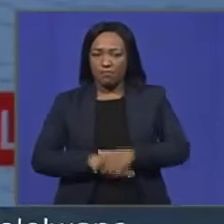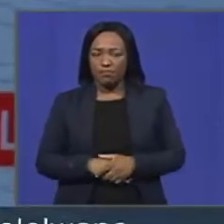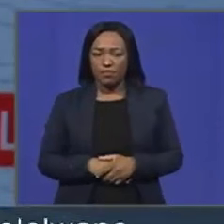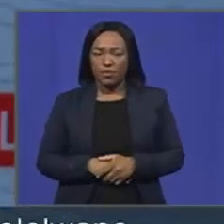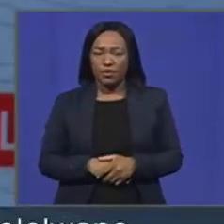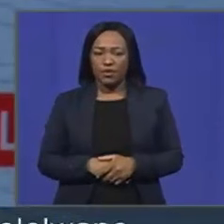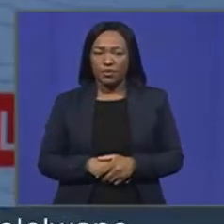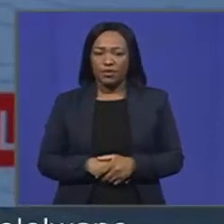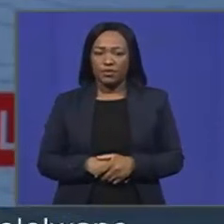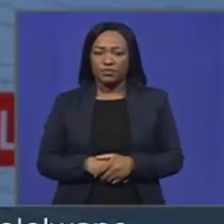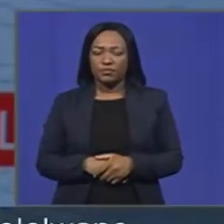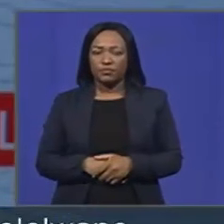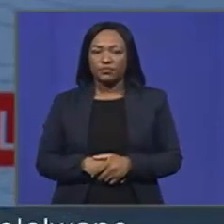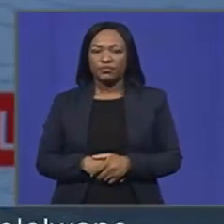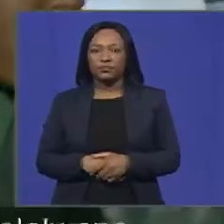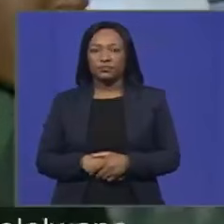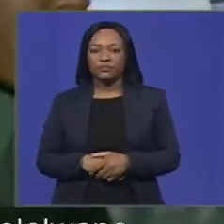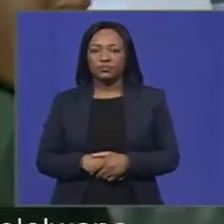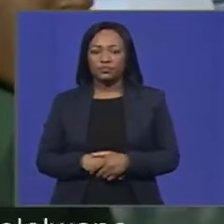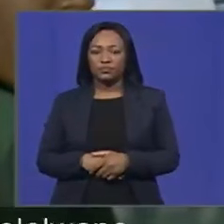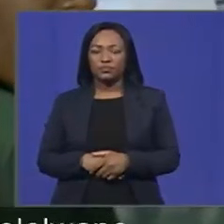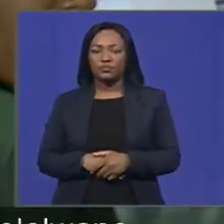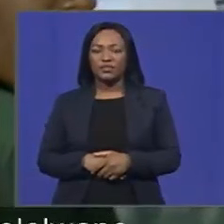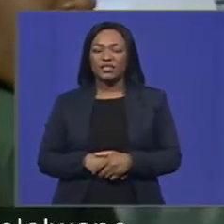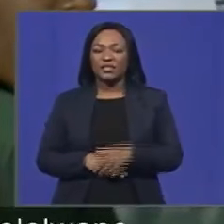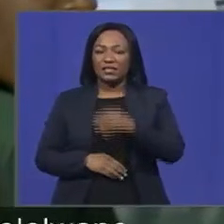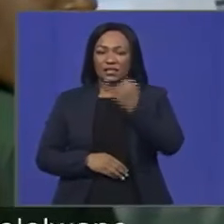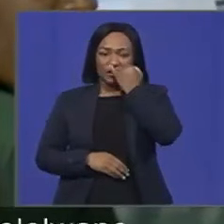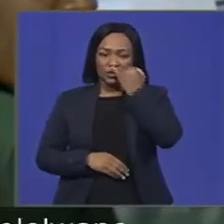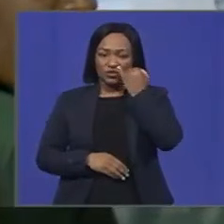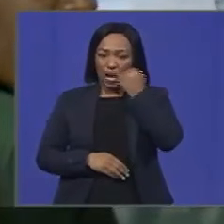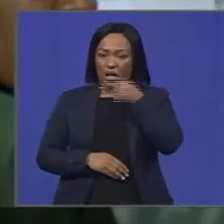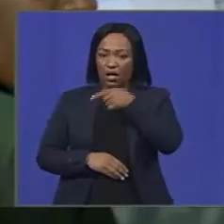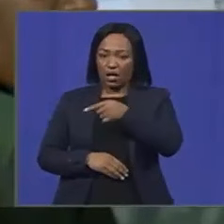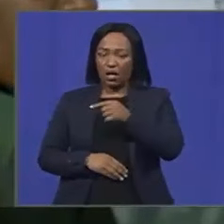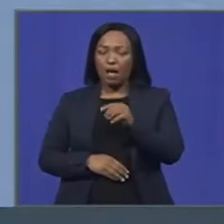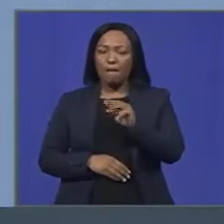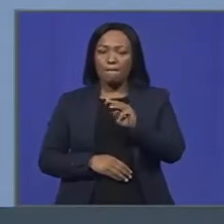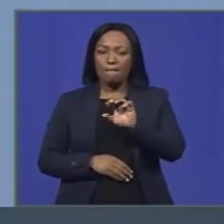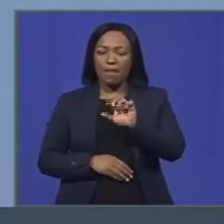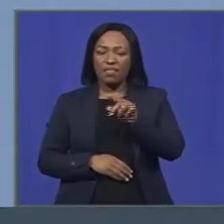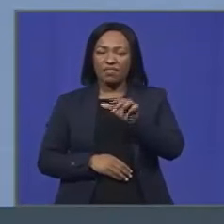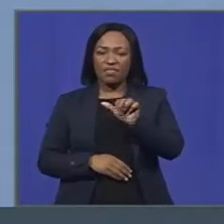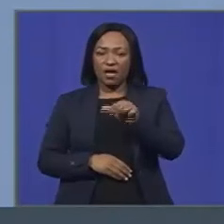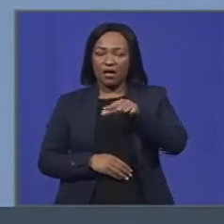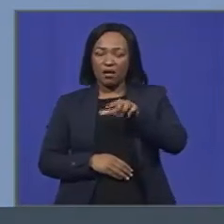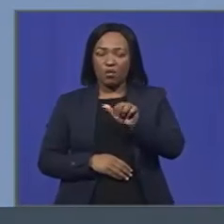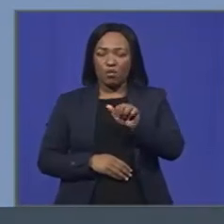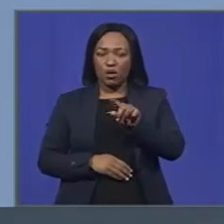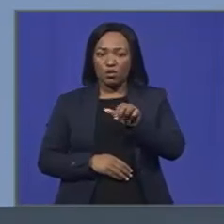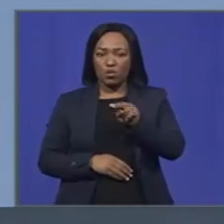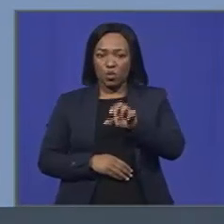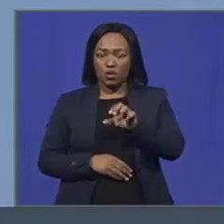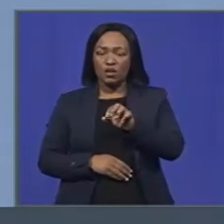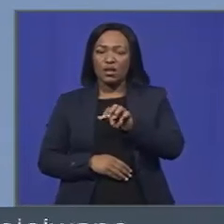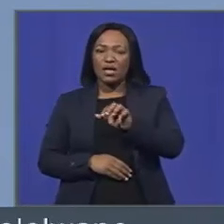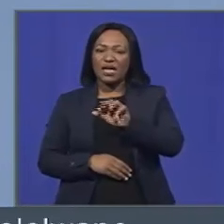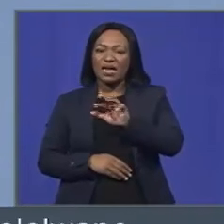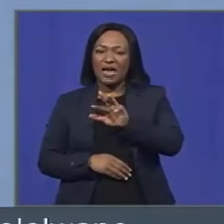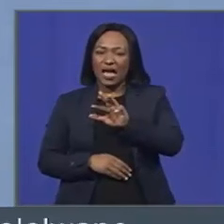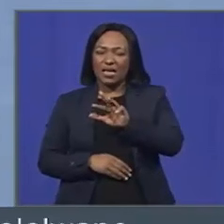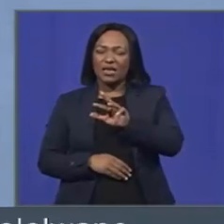Thupiwa ga methaqualone e gape itsegeng jaaka aba ebile e fupholediwa go diranta di ka nna dimilione di le 998.2 ke